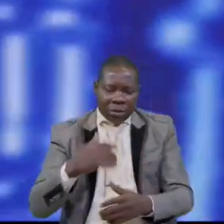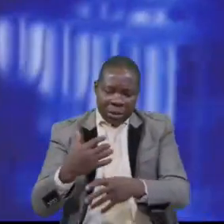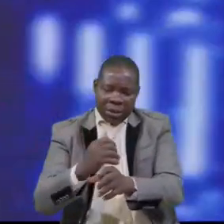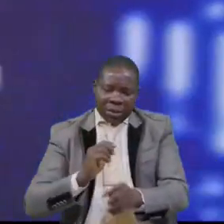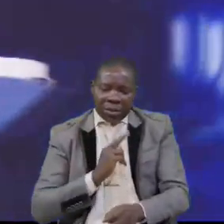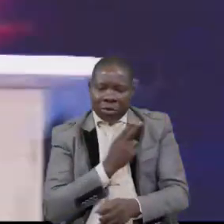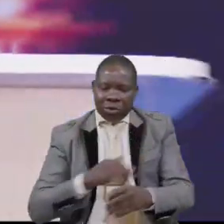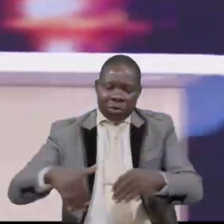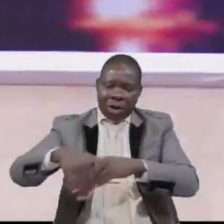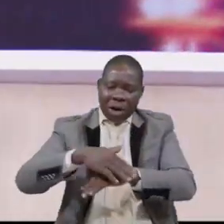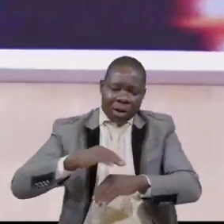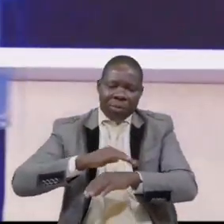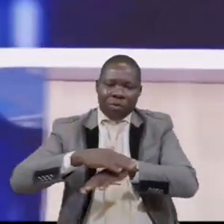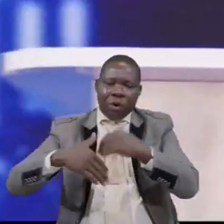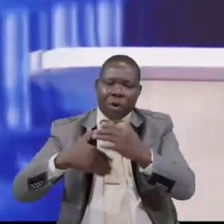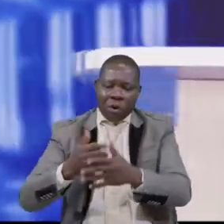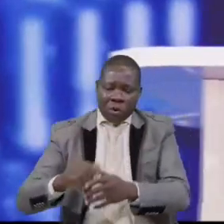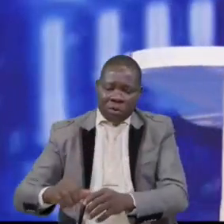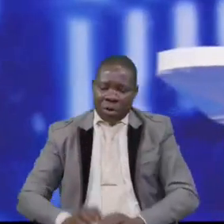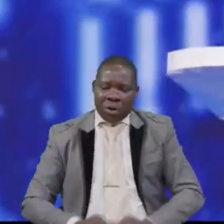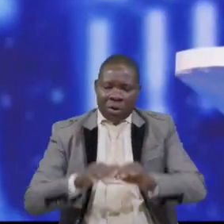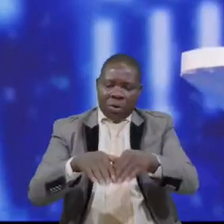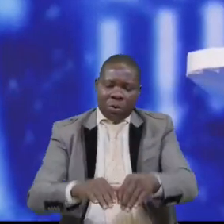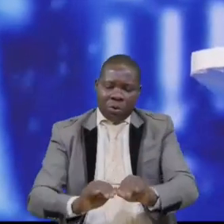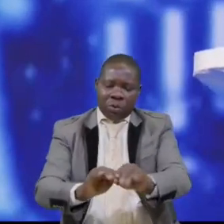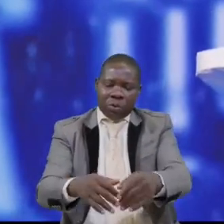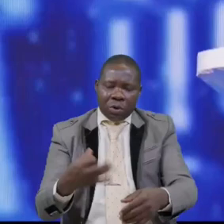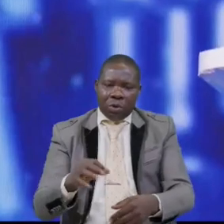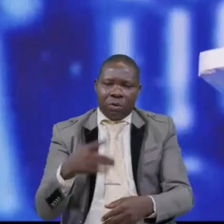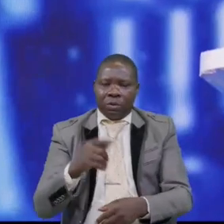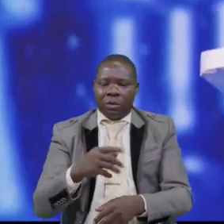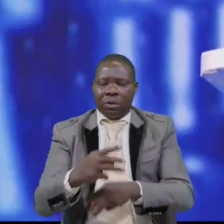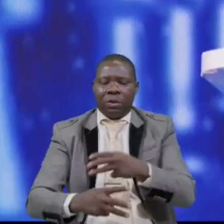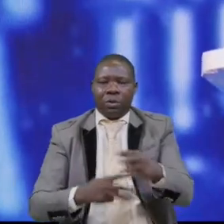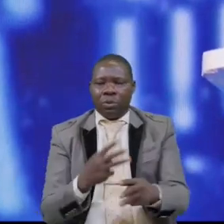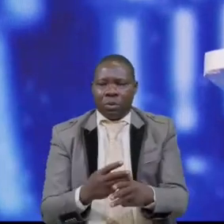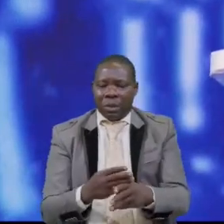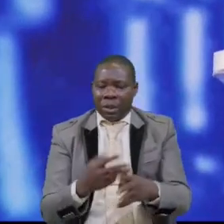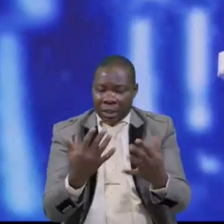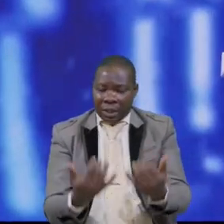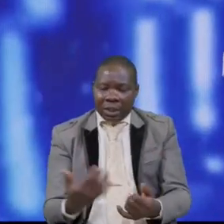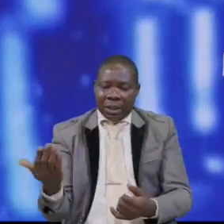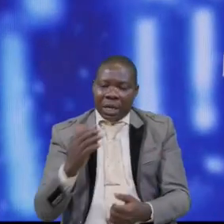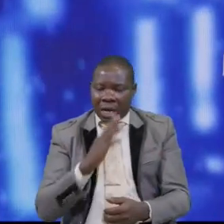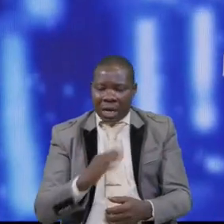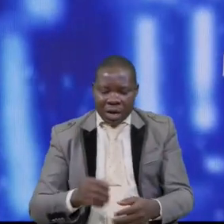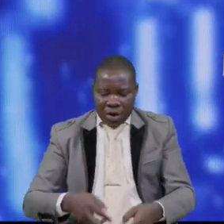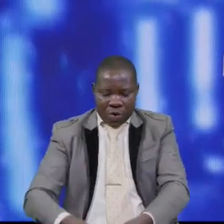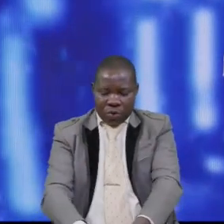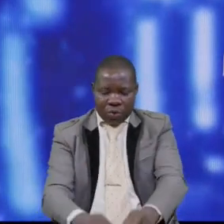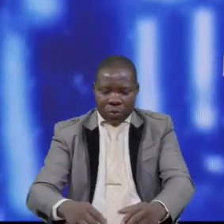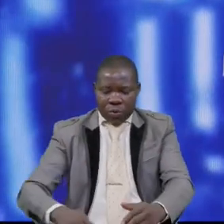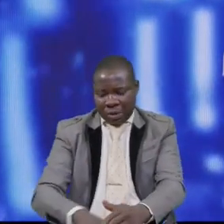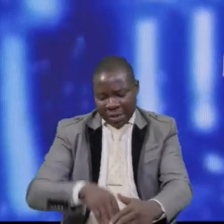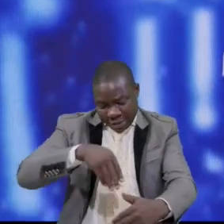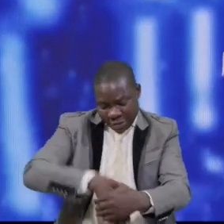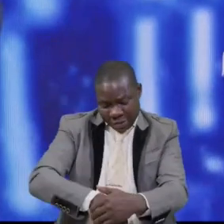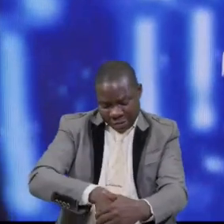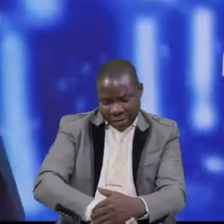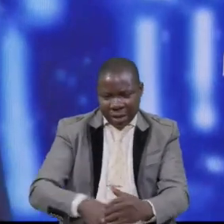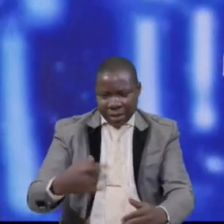traverser les rives. Mais nous avons connu le développement qui a des tunnels dans la mer qui